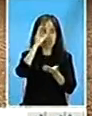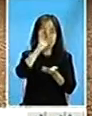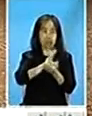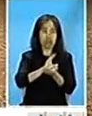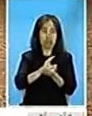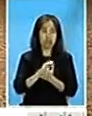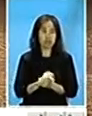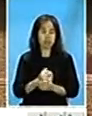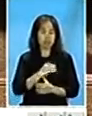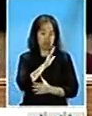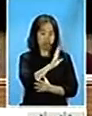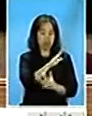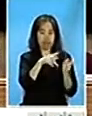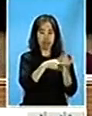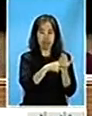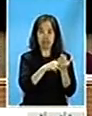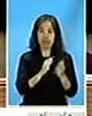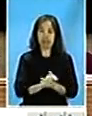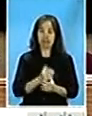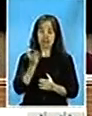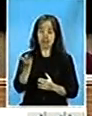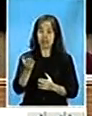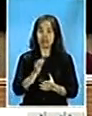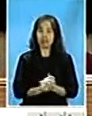านรองศรีเชิญนะ